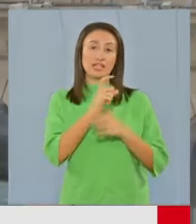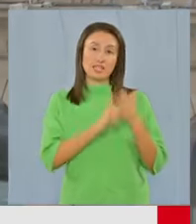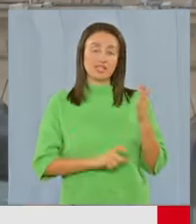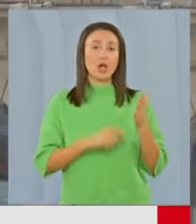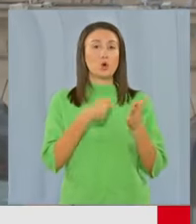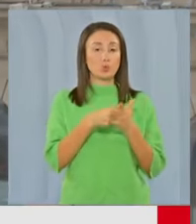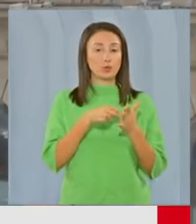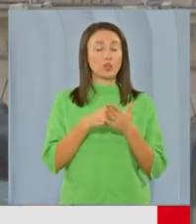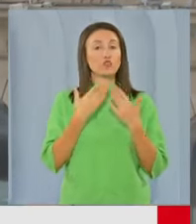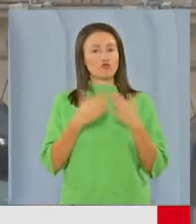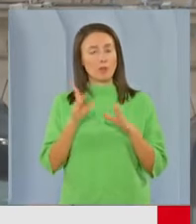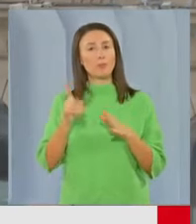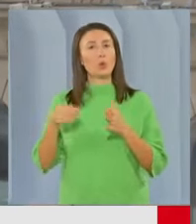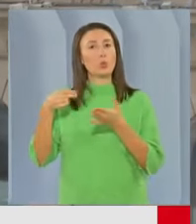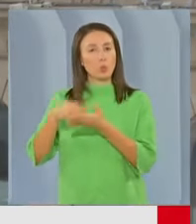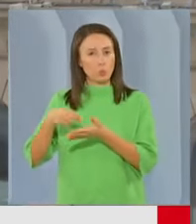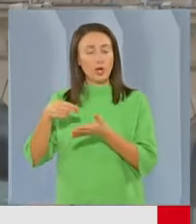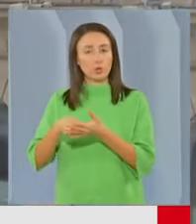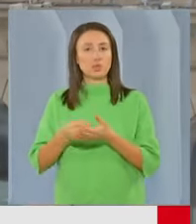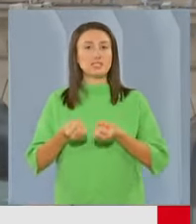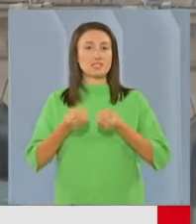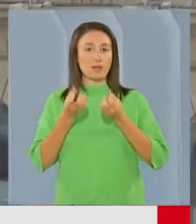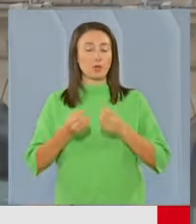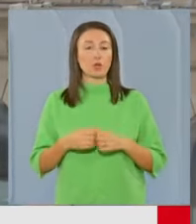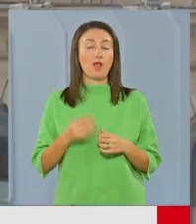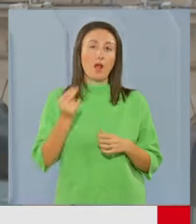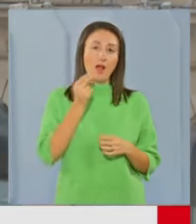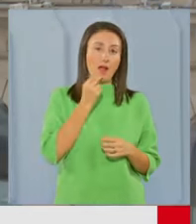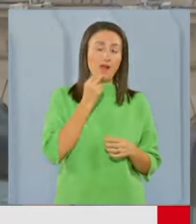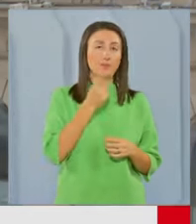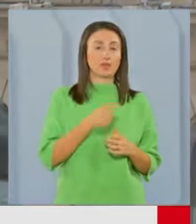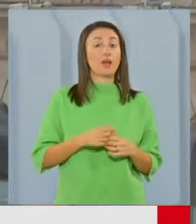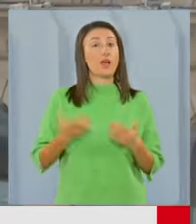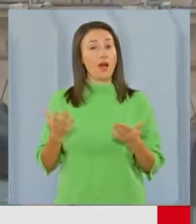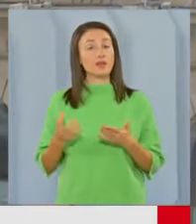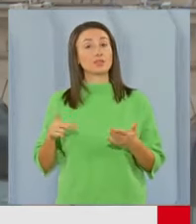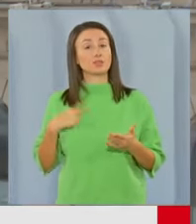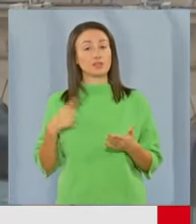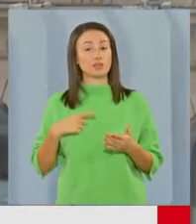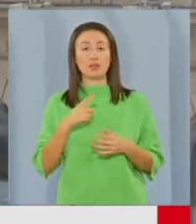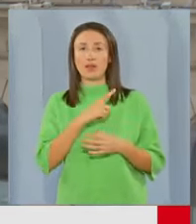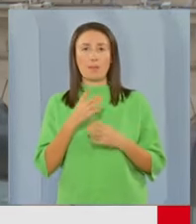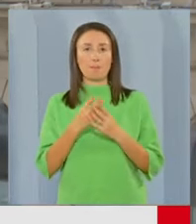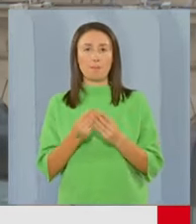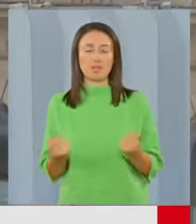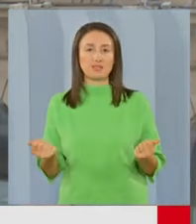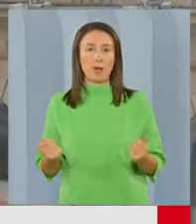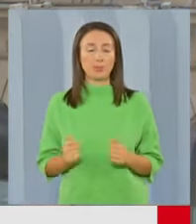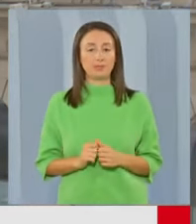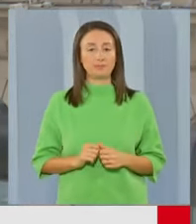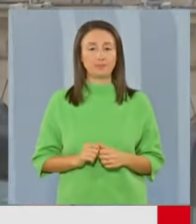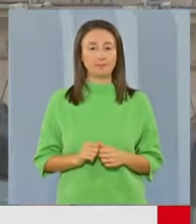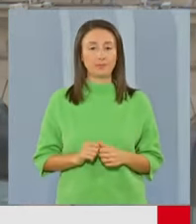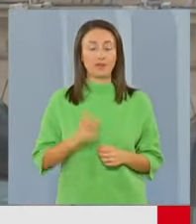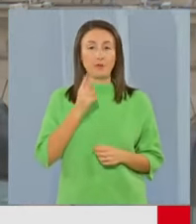chiar încep să facă cumpărături de De sărbători mai ales pentru eu știu alimente de care sunt neperisabile Pe de altă parte noi